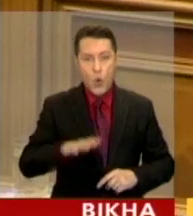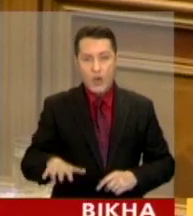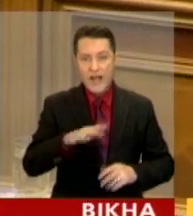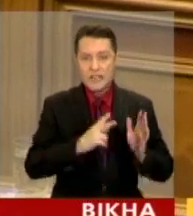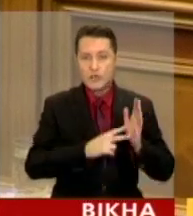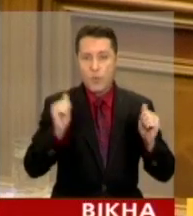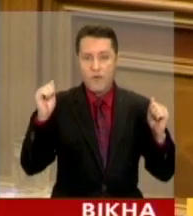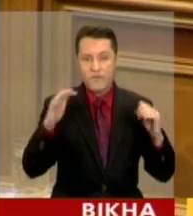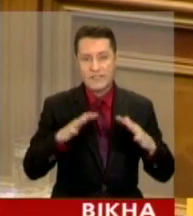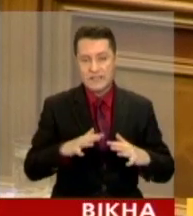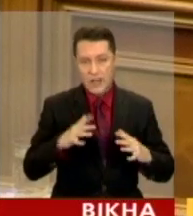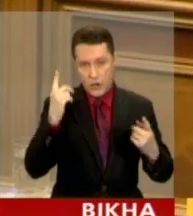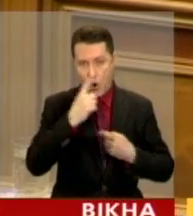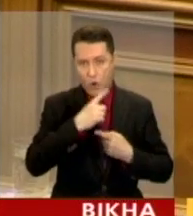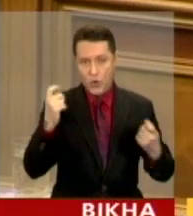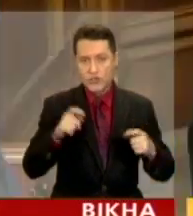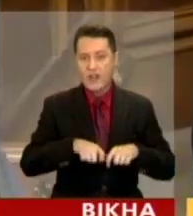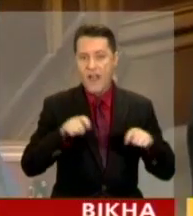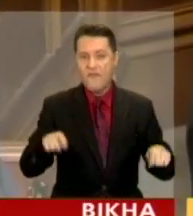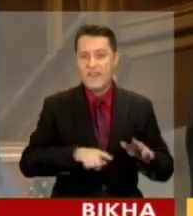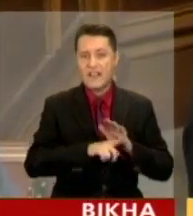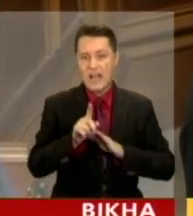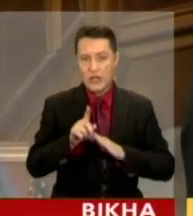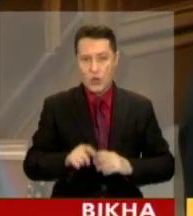7-го скликання оголошую відкритою.